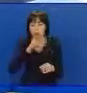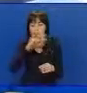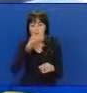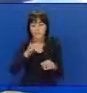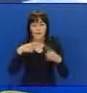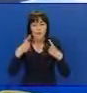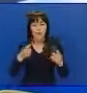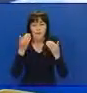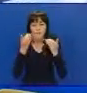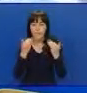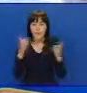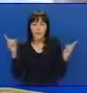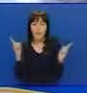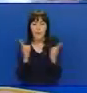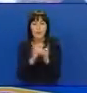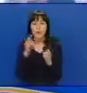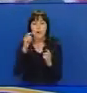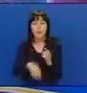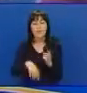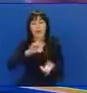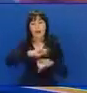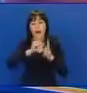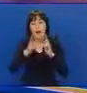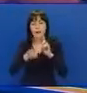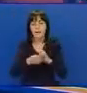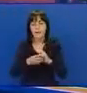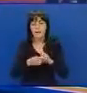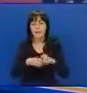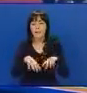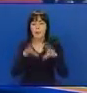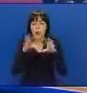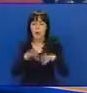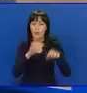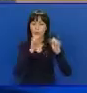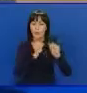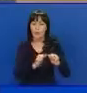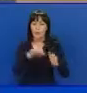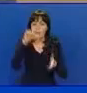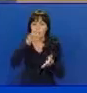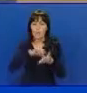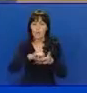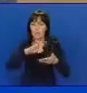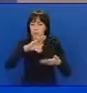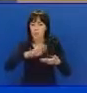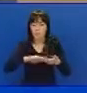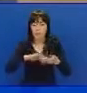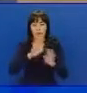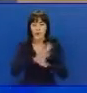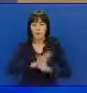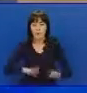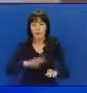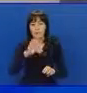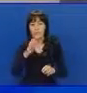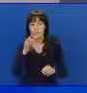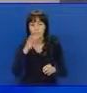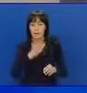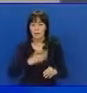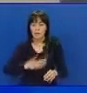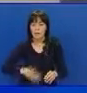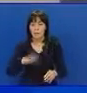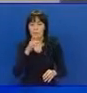бірақ бүгінгі жиынға осы іспен айналысатын құқық қорғау органдарының өкілдері шақырылмапты. Ал бейбіт заманда иттен